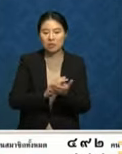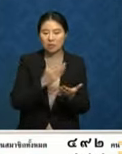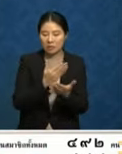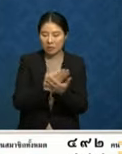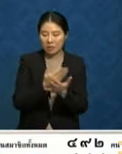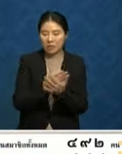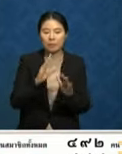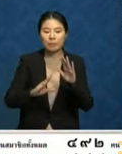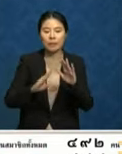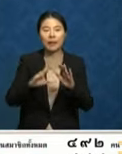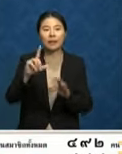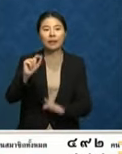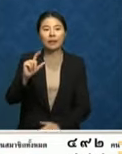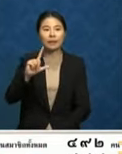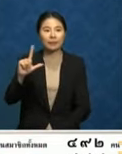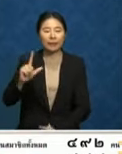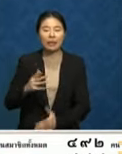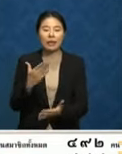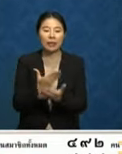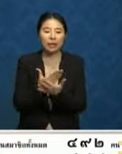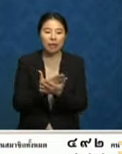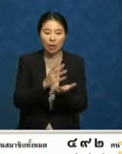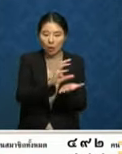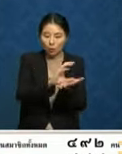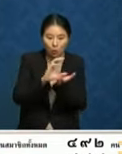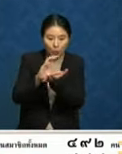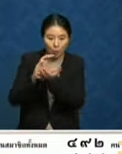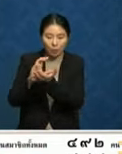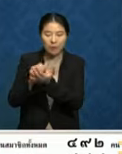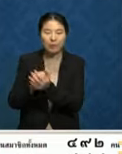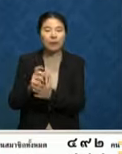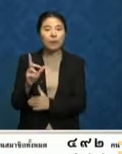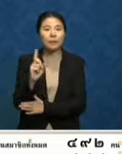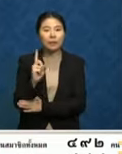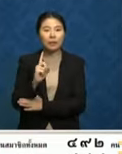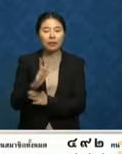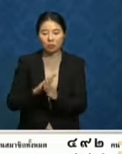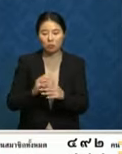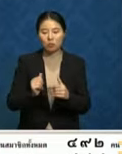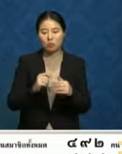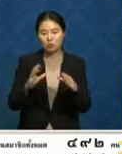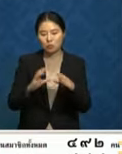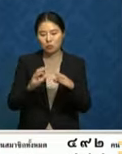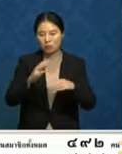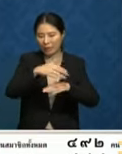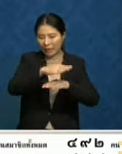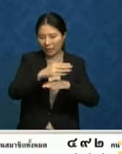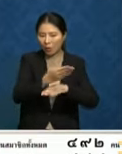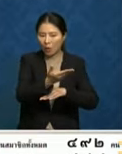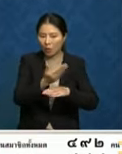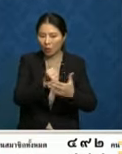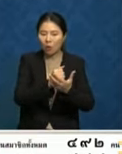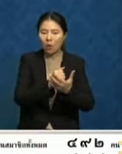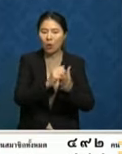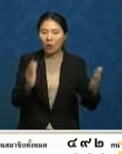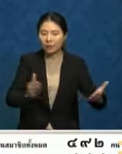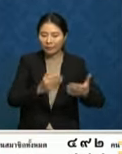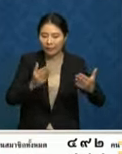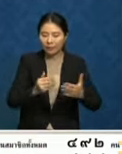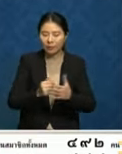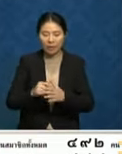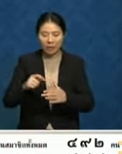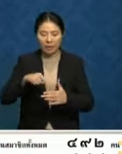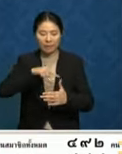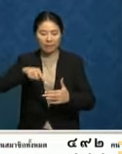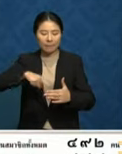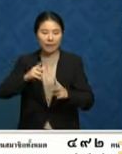บาทโดยที่เราแสวงหาทุนจากภายนอกแล้วก็ภายในด้วยนะคะก็คิดว่าตรงนี้ไม่น่าจะมีปัญหาในส่วนของ